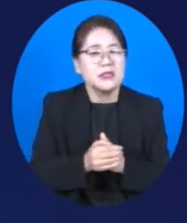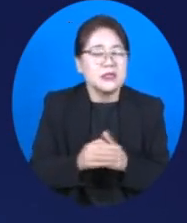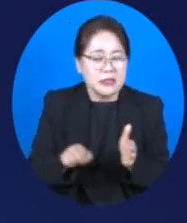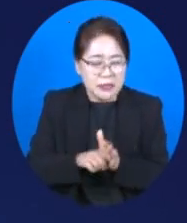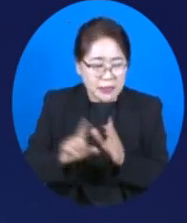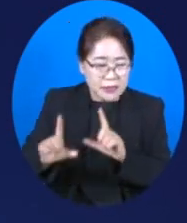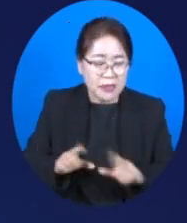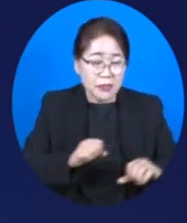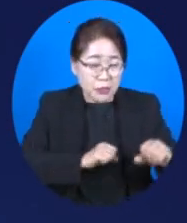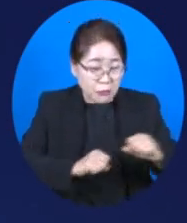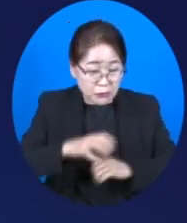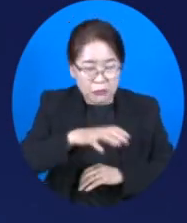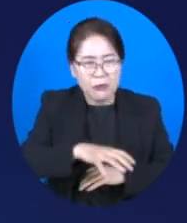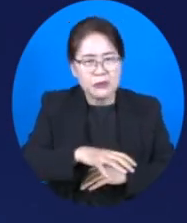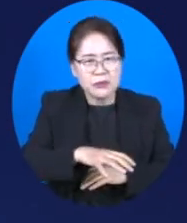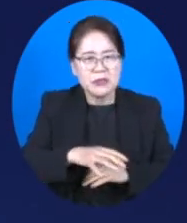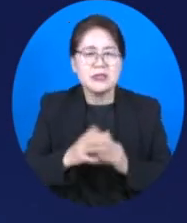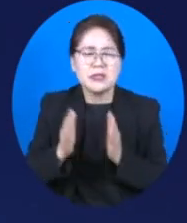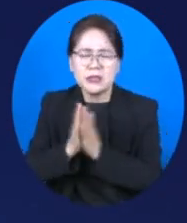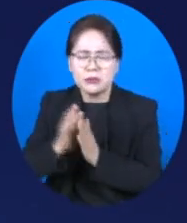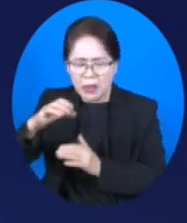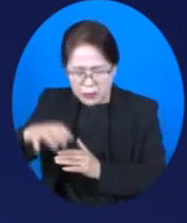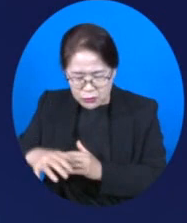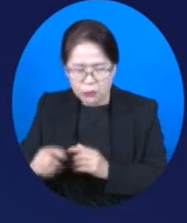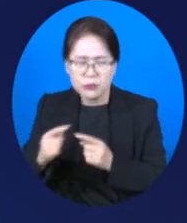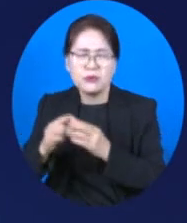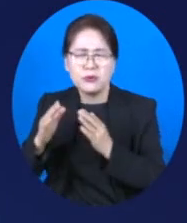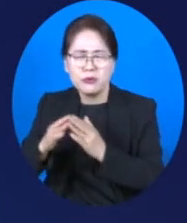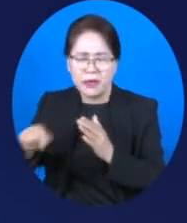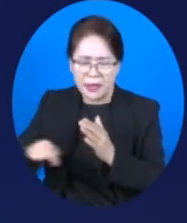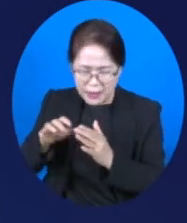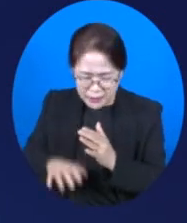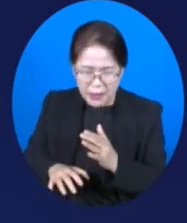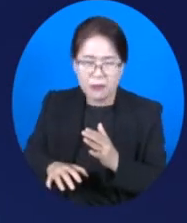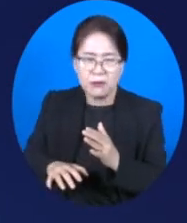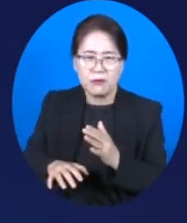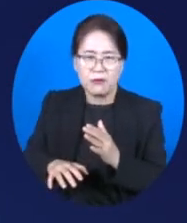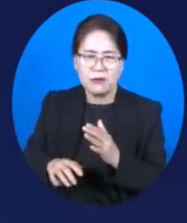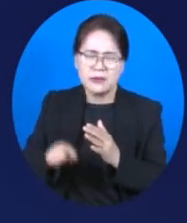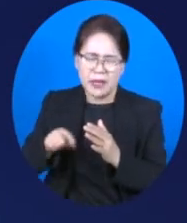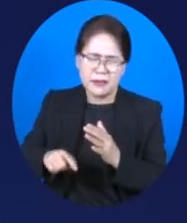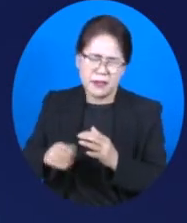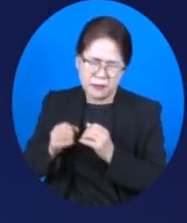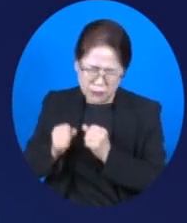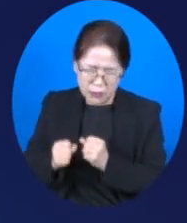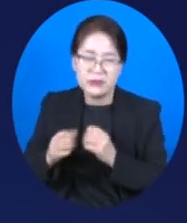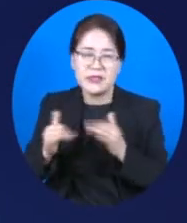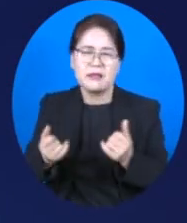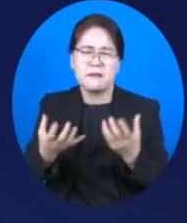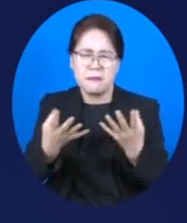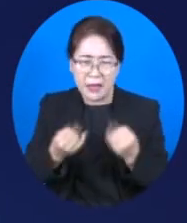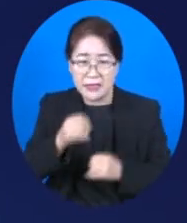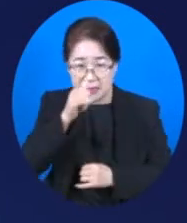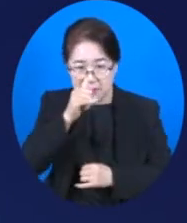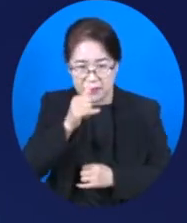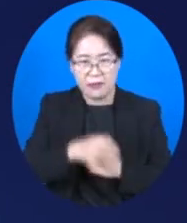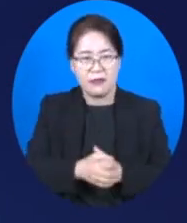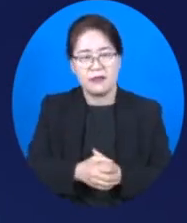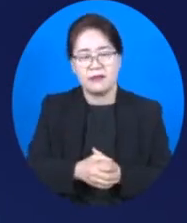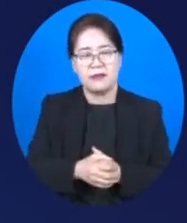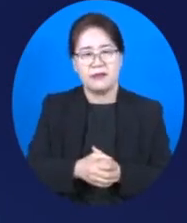생각하고 기도원으로 생각하고 아주 기도원에서 진을 치고 사는 사람들이 있어요. 그러나 여러분,